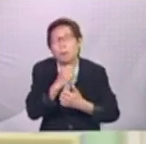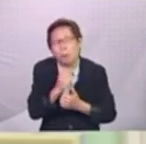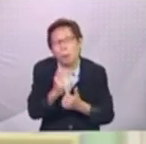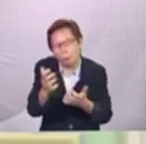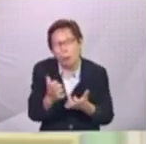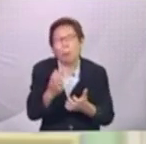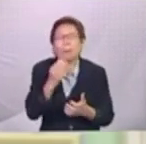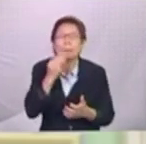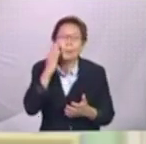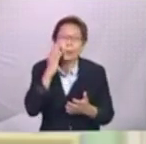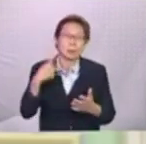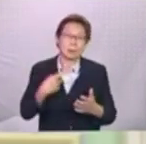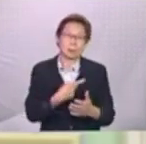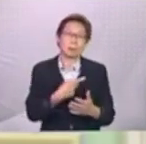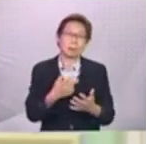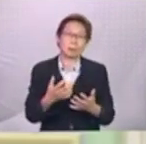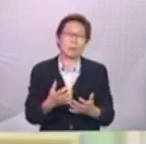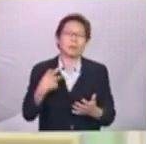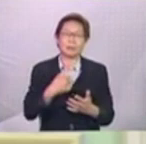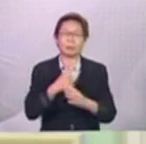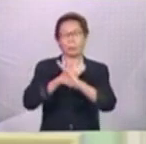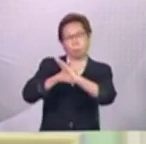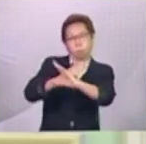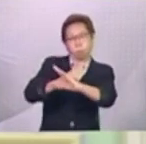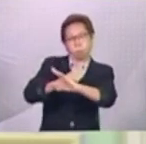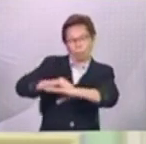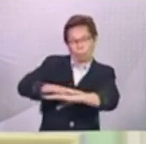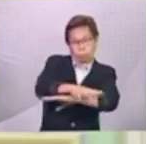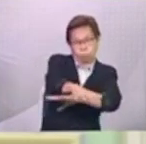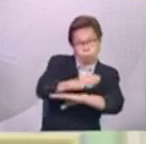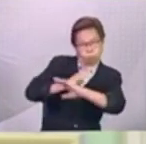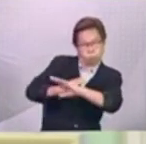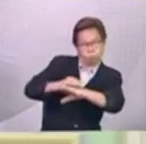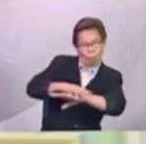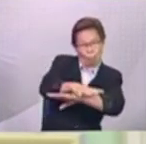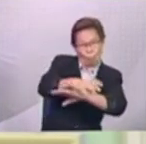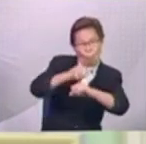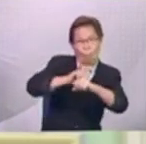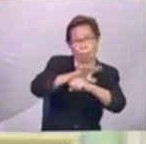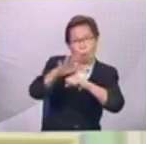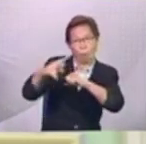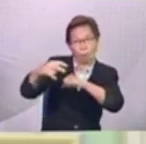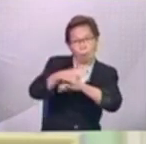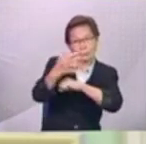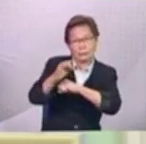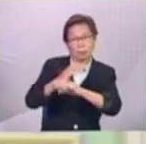Oleh kerana kita nak menyekat penularan COVID-19 ini berdasarkan melalui